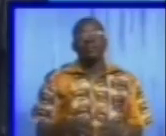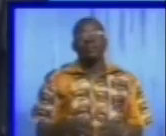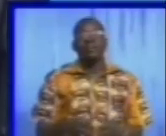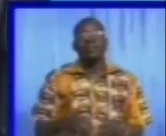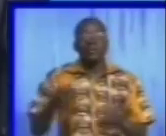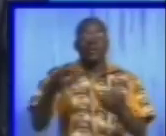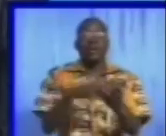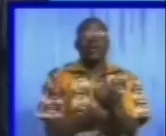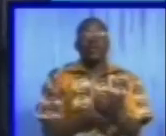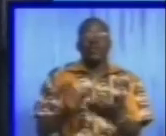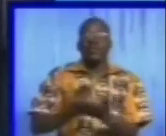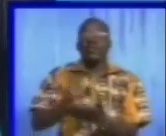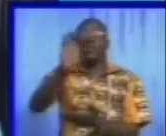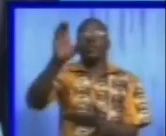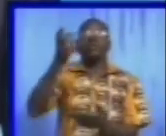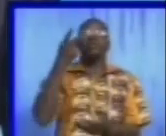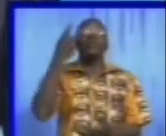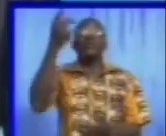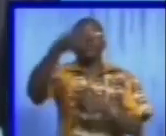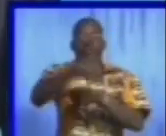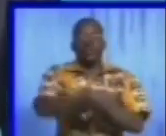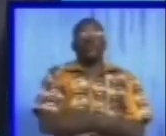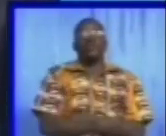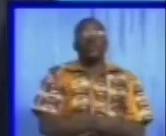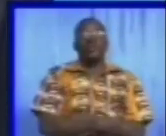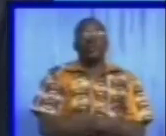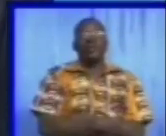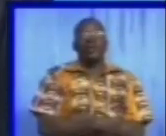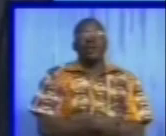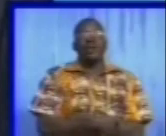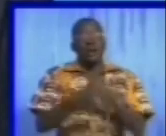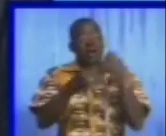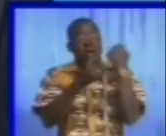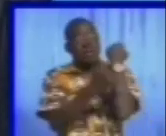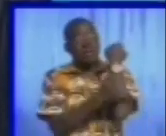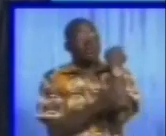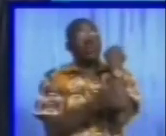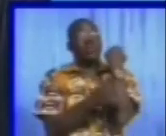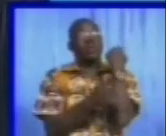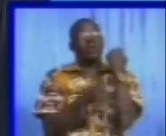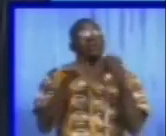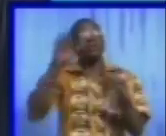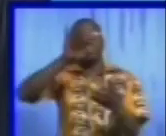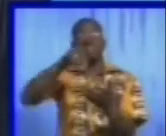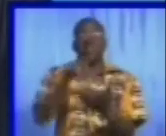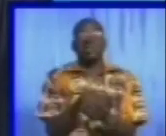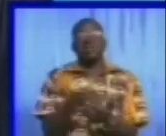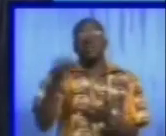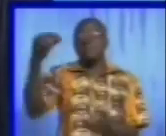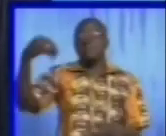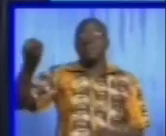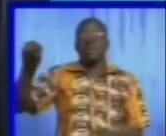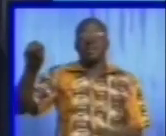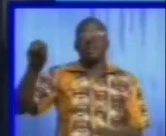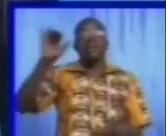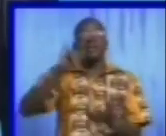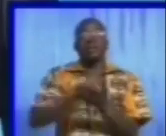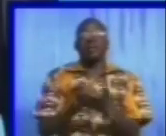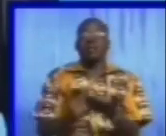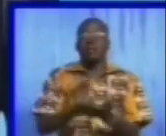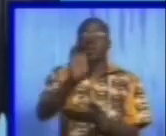Un nouveau collège a vu le jour à Yelbouga dans la Sicile, au centre-ouest. C'est un